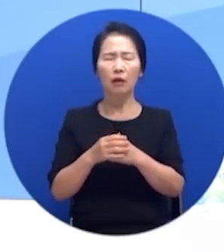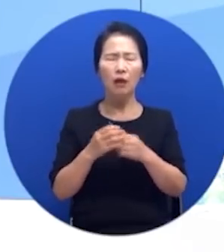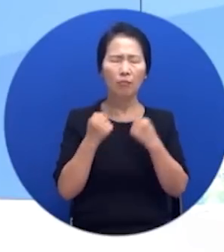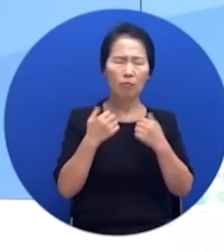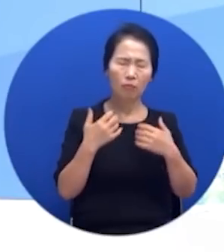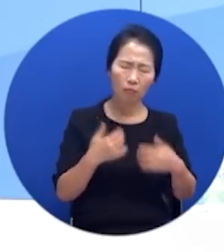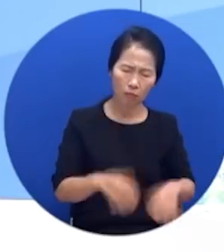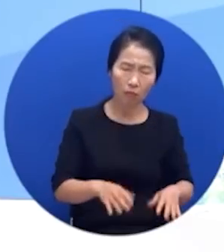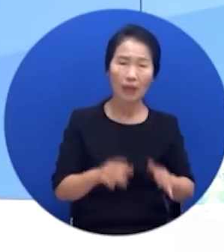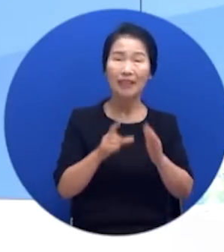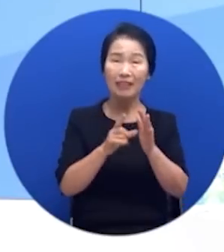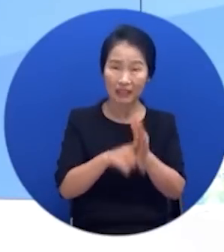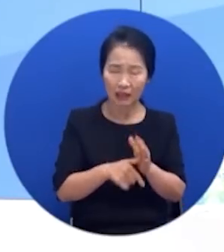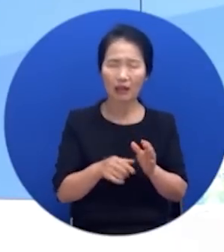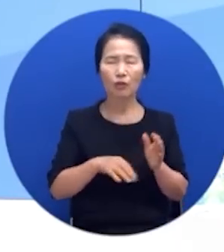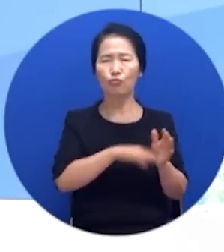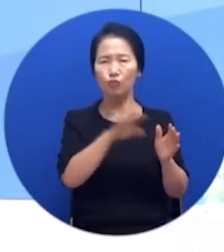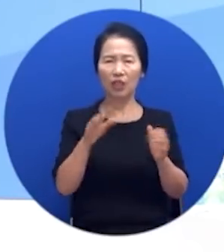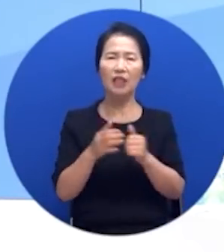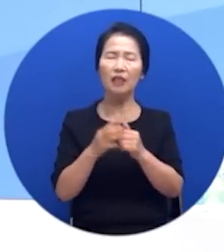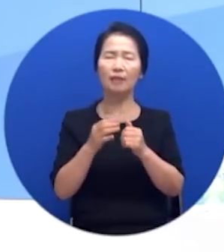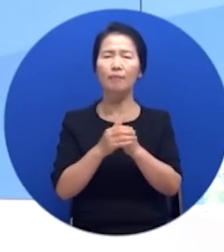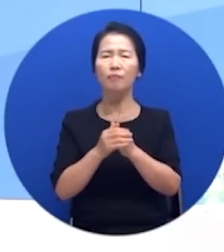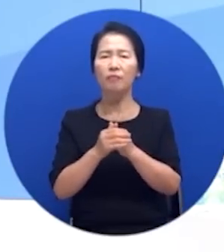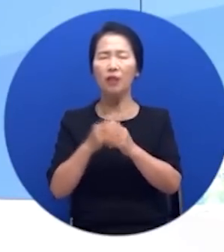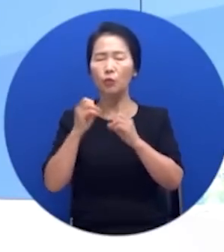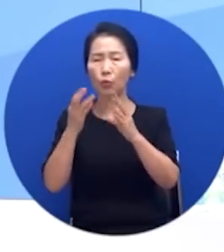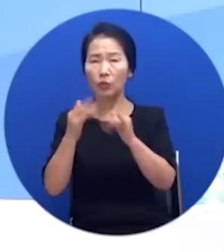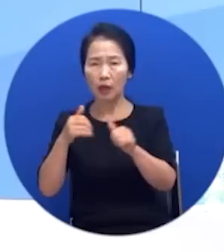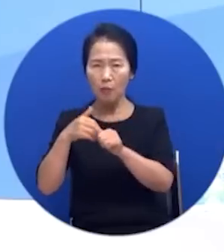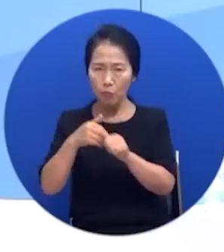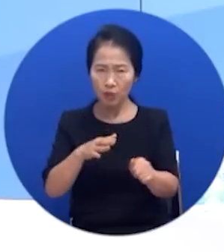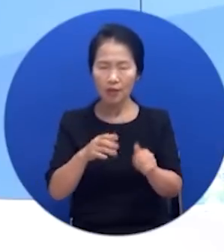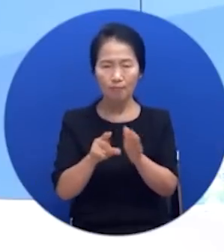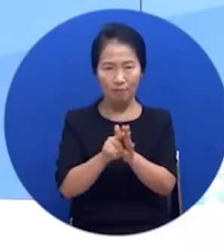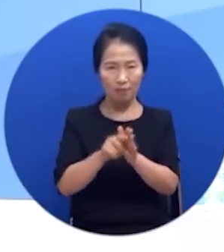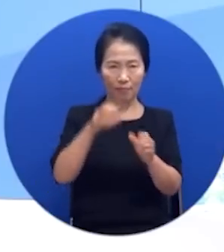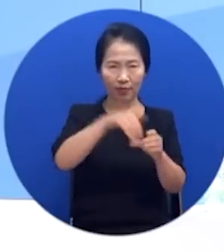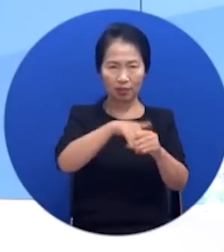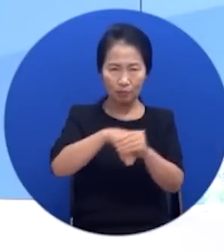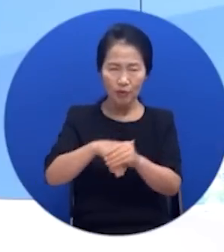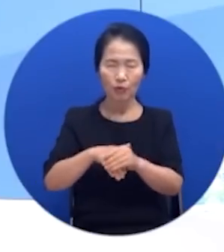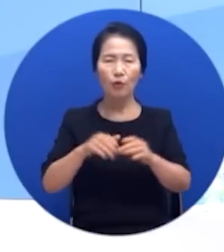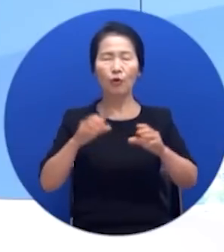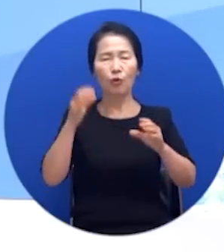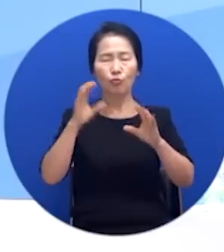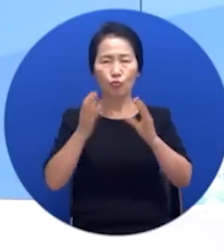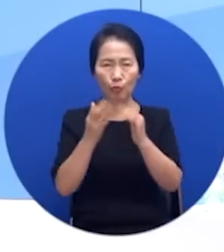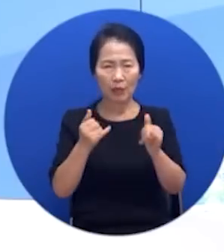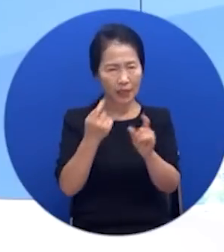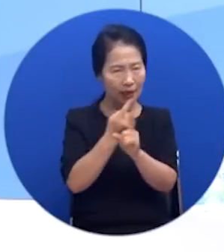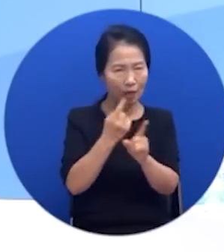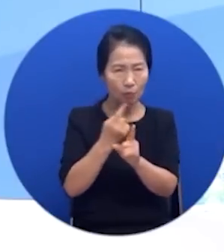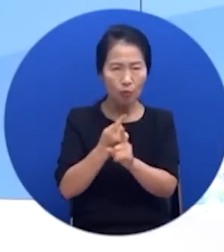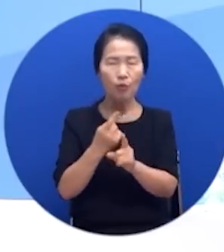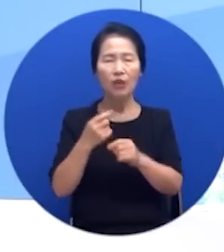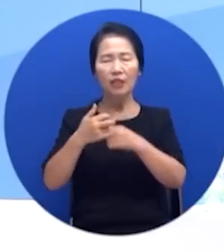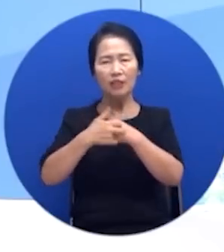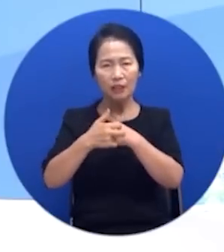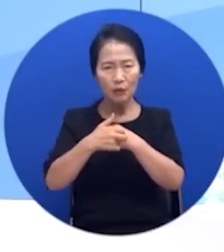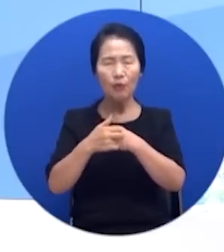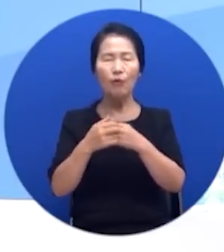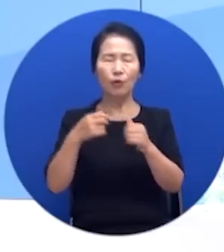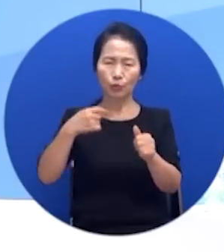때 선교사들을 이 땅에 보내시어 믿음을 심어주시고 국민 개봉, 의료, 교육으로 소망을 갖게 하신